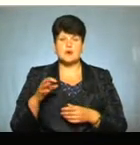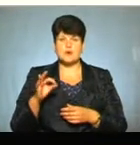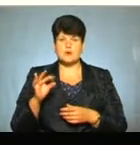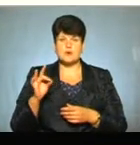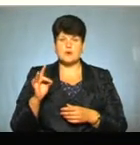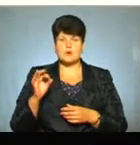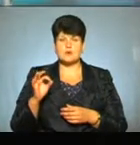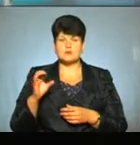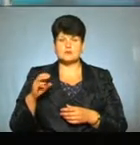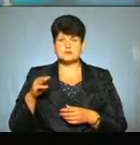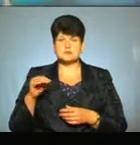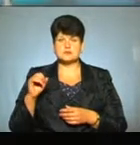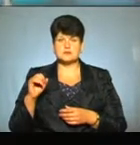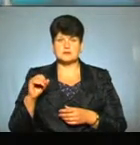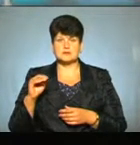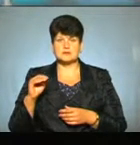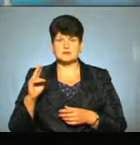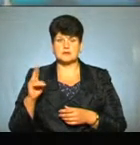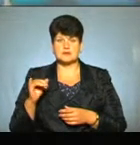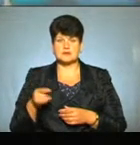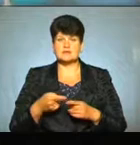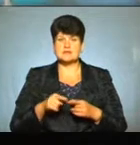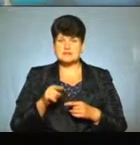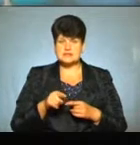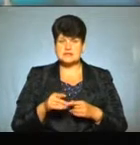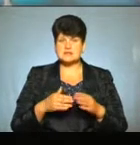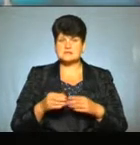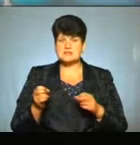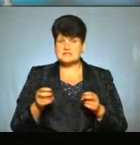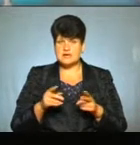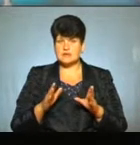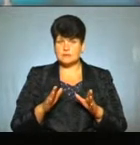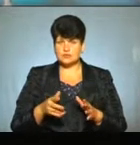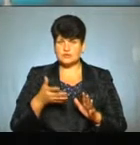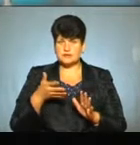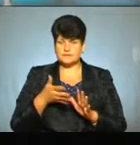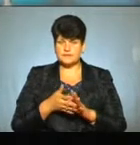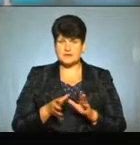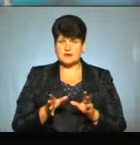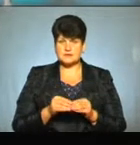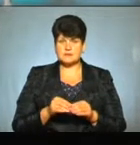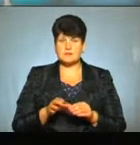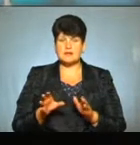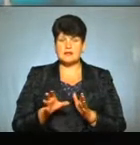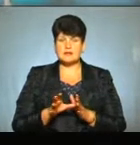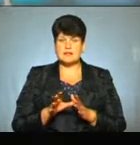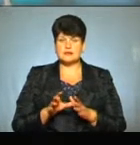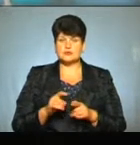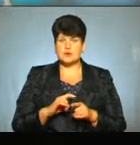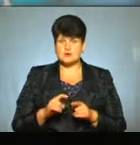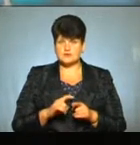Хоростківському закладі професійної освіти. Ця спеціальність на даний час буде інтегрована з